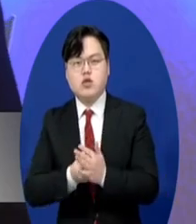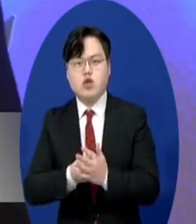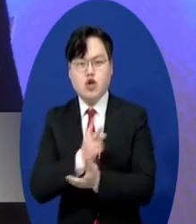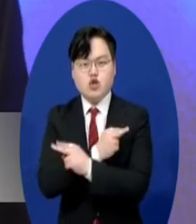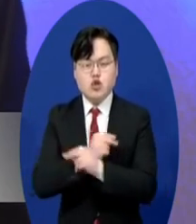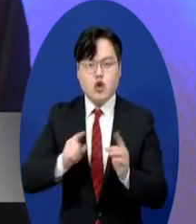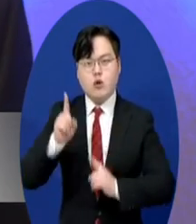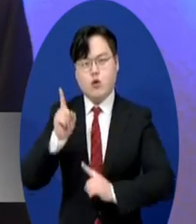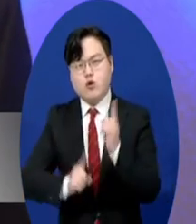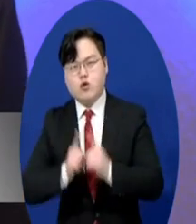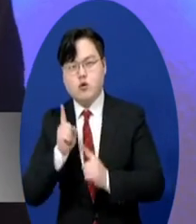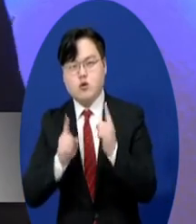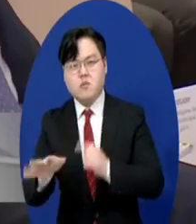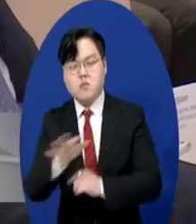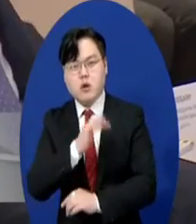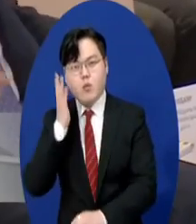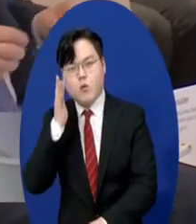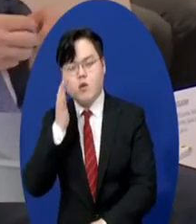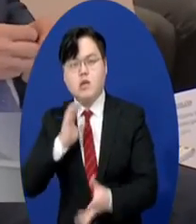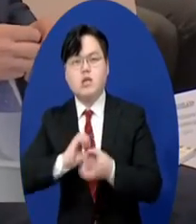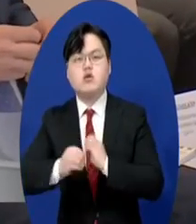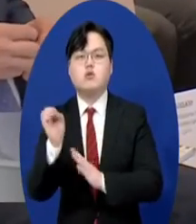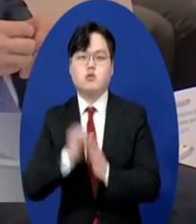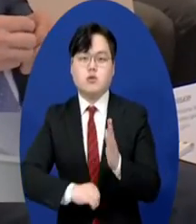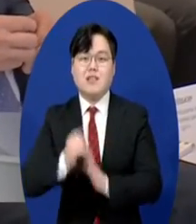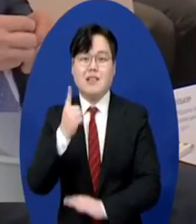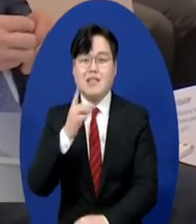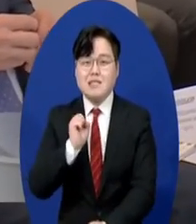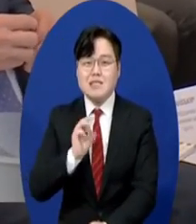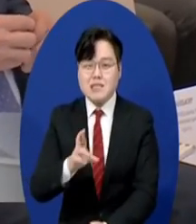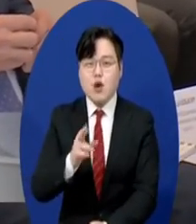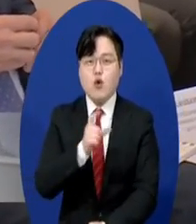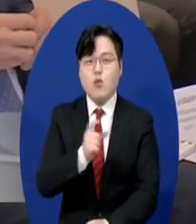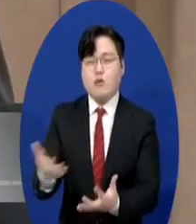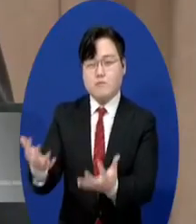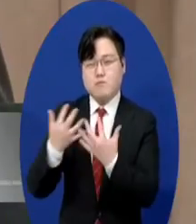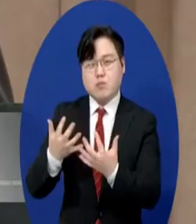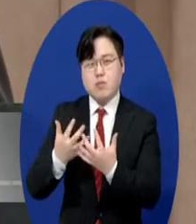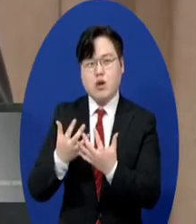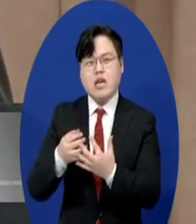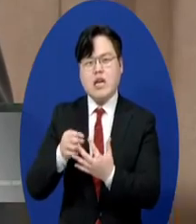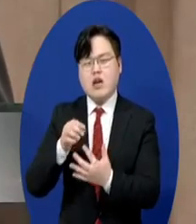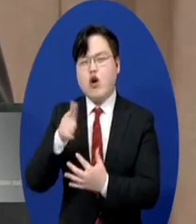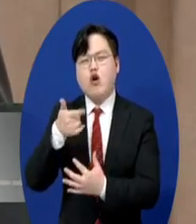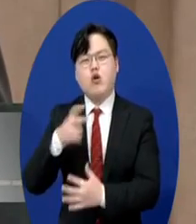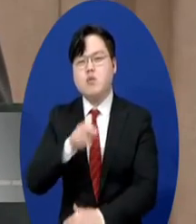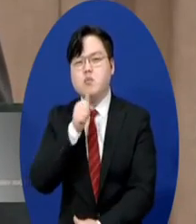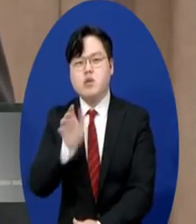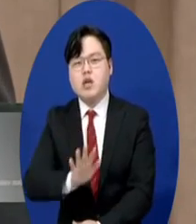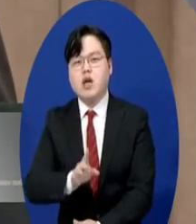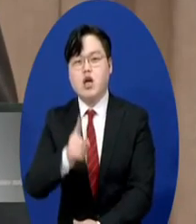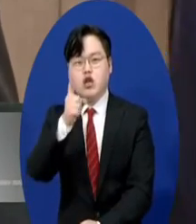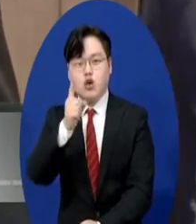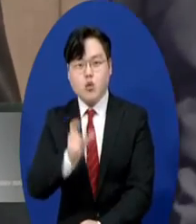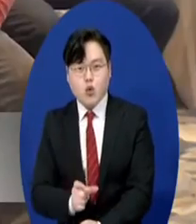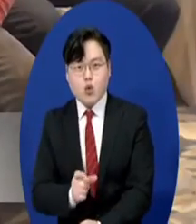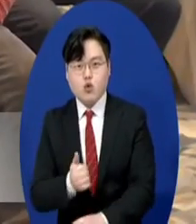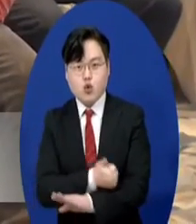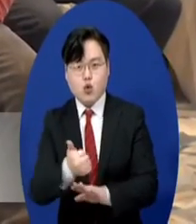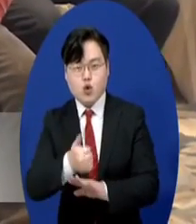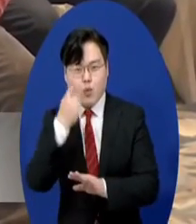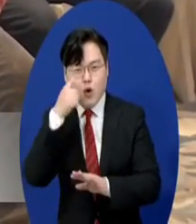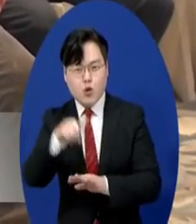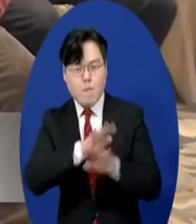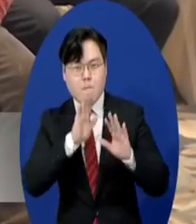гол одоо менежмент байх ёстой гэсэн. Нэг сая жуулчин хүлээж авах гэдэг том тоо ярихаас өртөж нэг жуулчны Монголд үлдэх